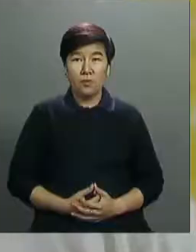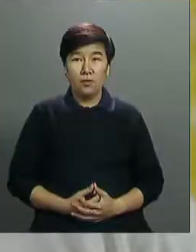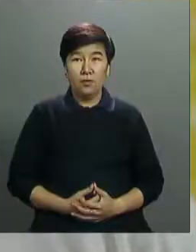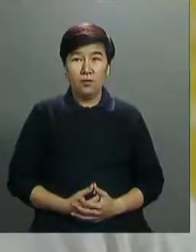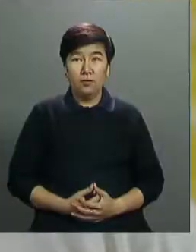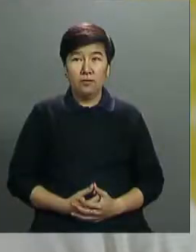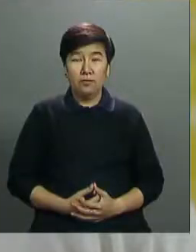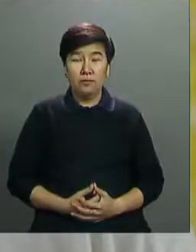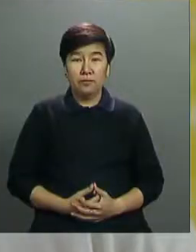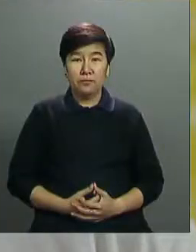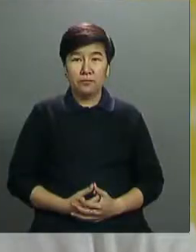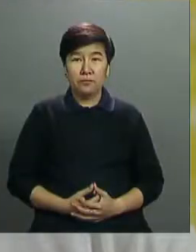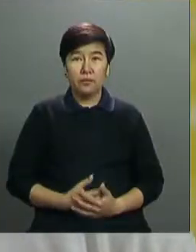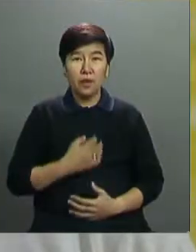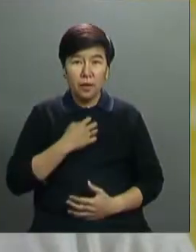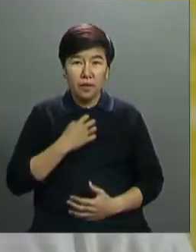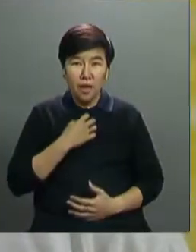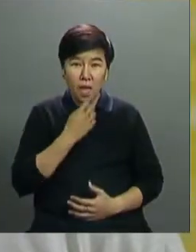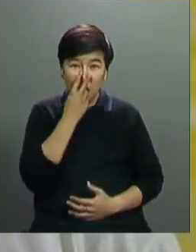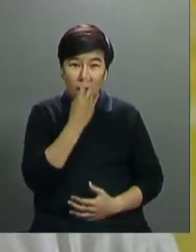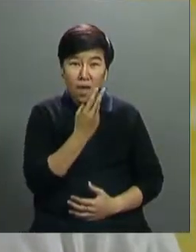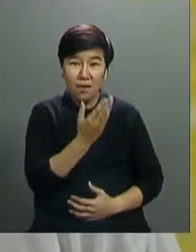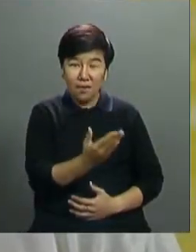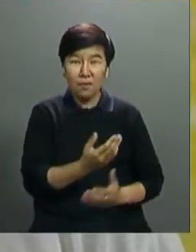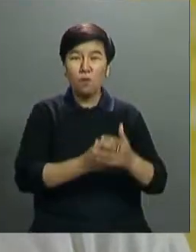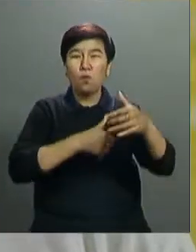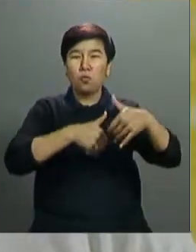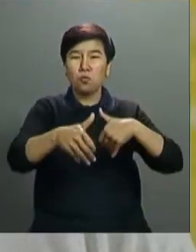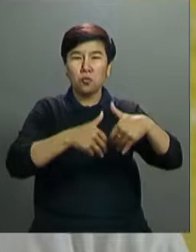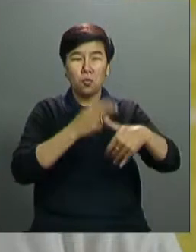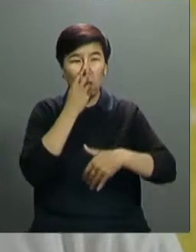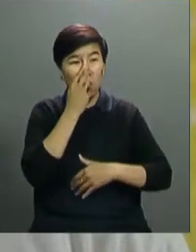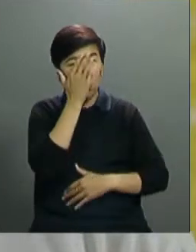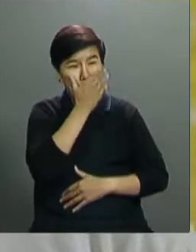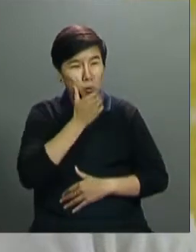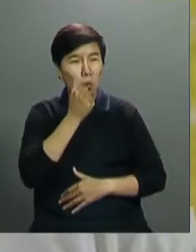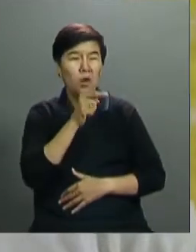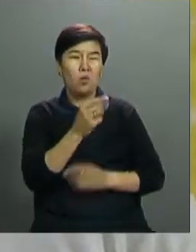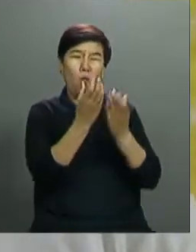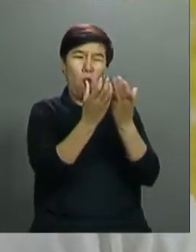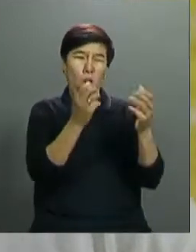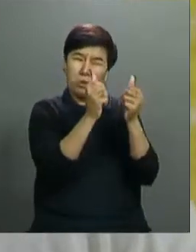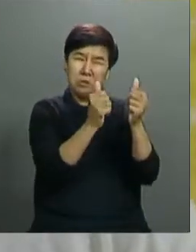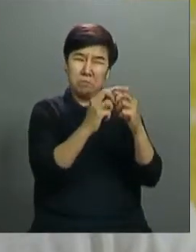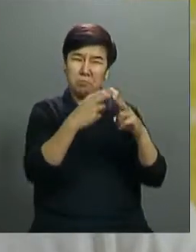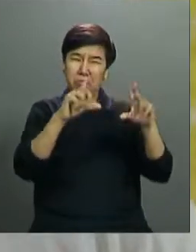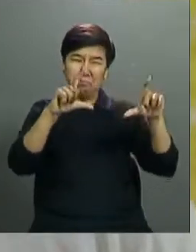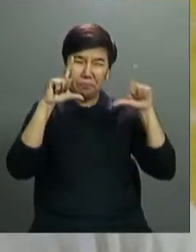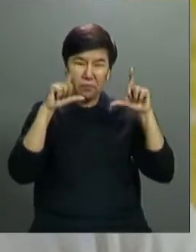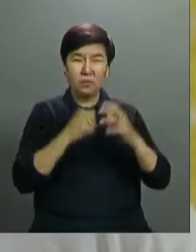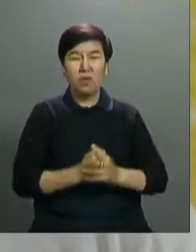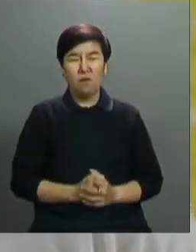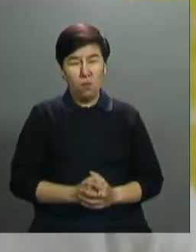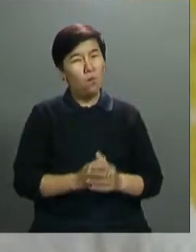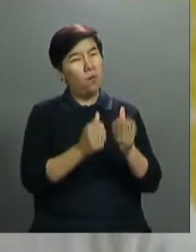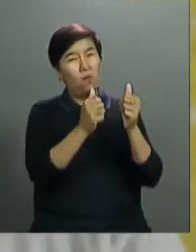คือเราอยากจะแสดงให้เห็นว่าชุมชนมันสวยชุมชนมันมีของดีมันมีชีวิตของมันอยู่แล้วอะไรอย่างเงี้ยเราเพียง